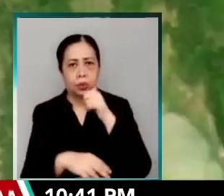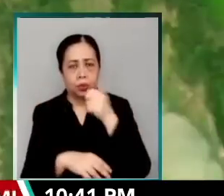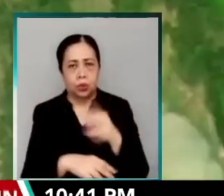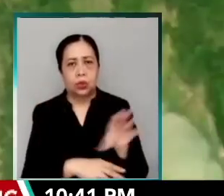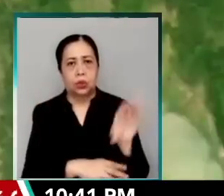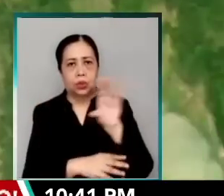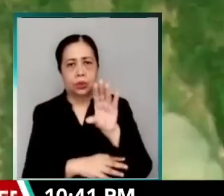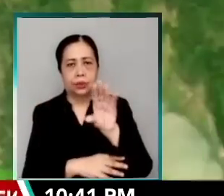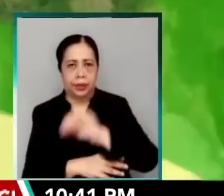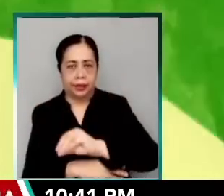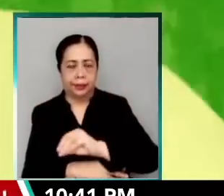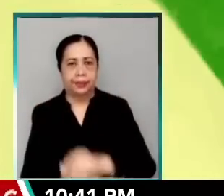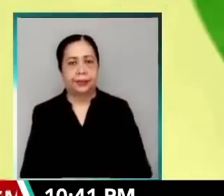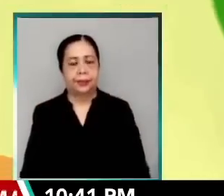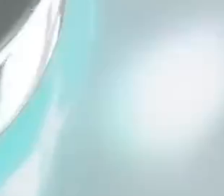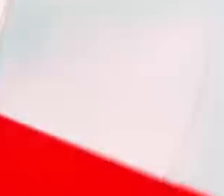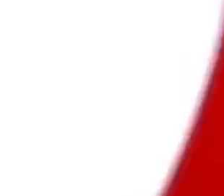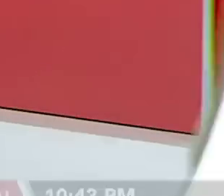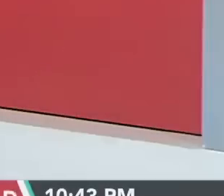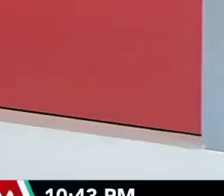gabi.